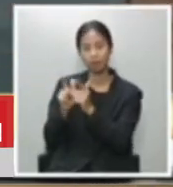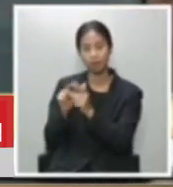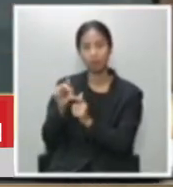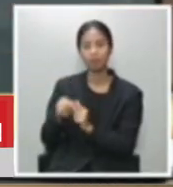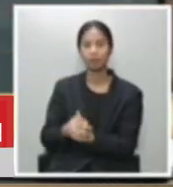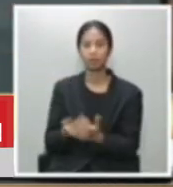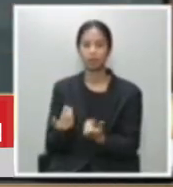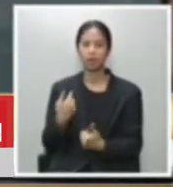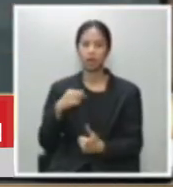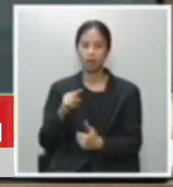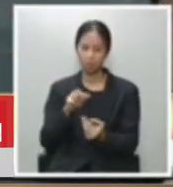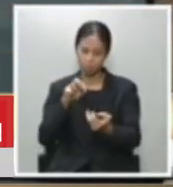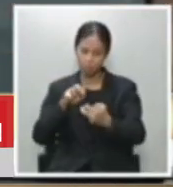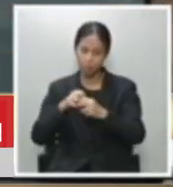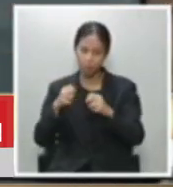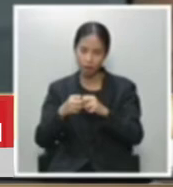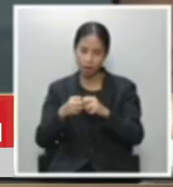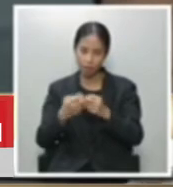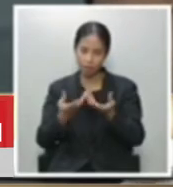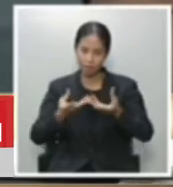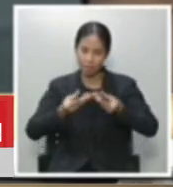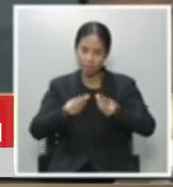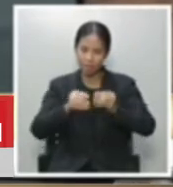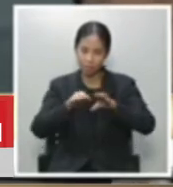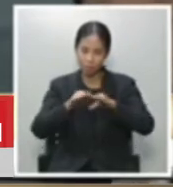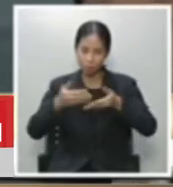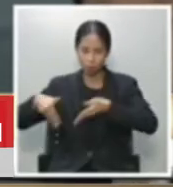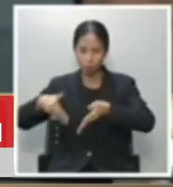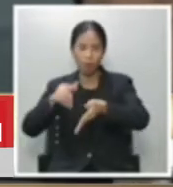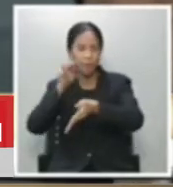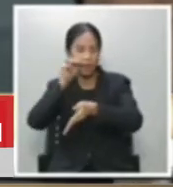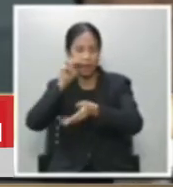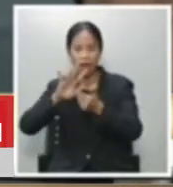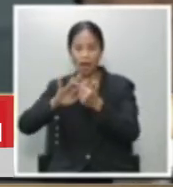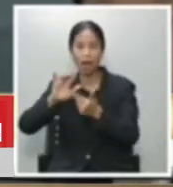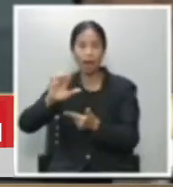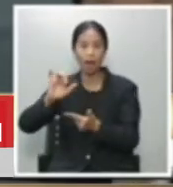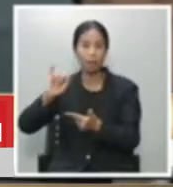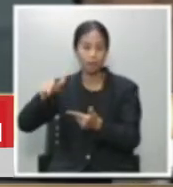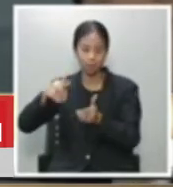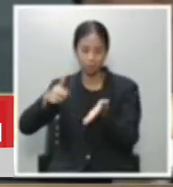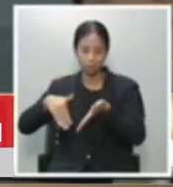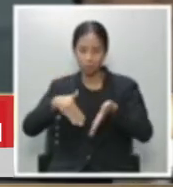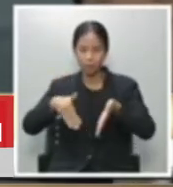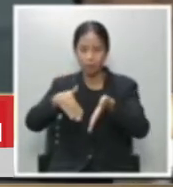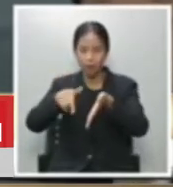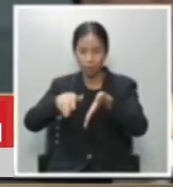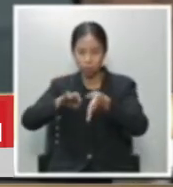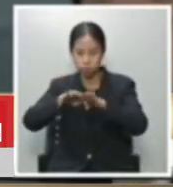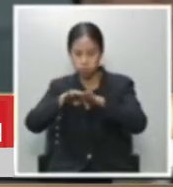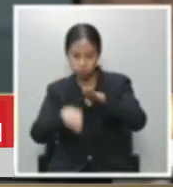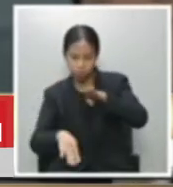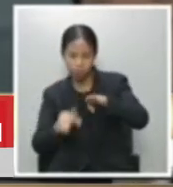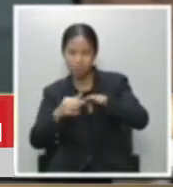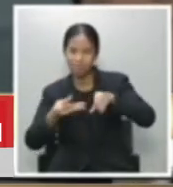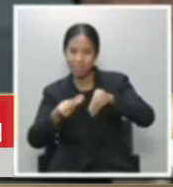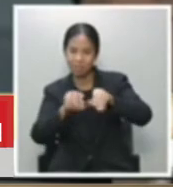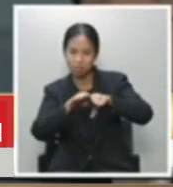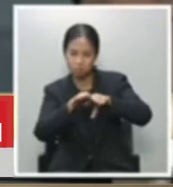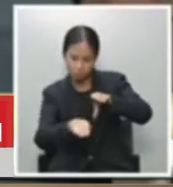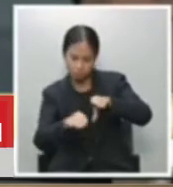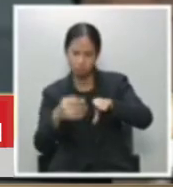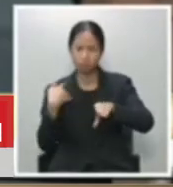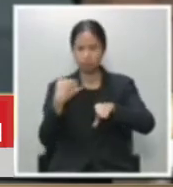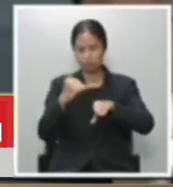การพังทลายของตลิ่งแม่น้ำเลยแล้วก็มีความเสี่ยงที่จะกระทบต่อบ้านเรือนของ